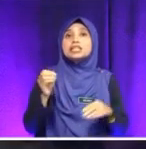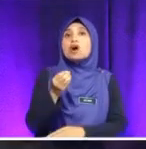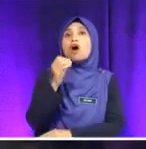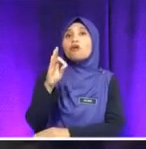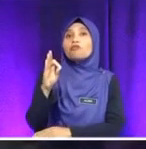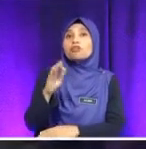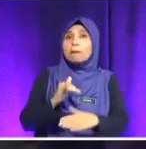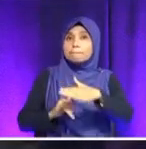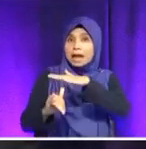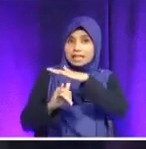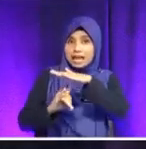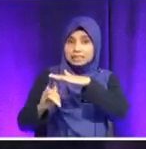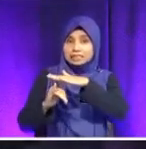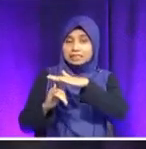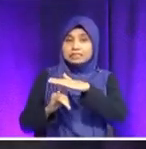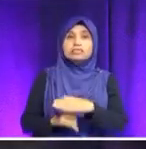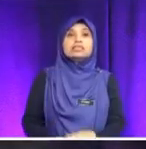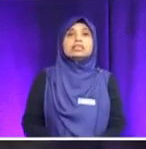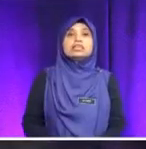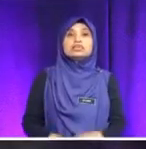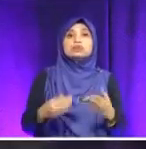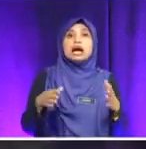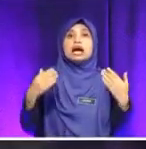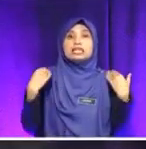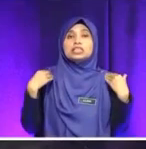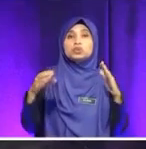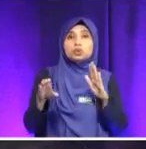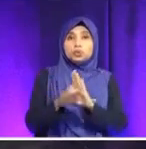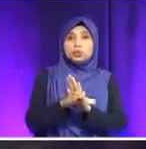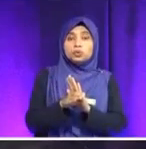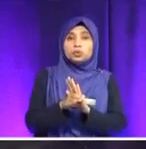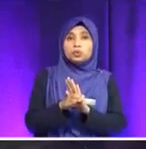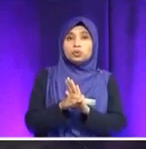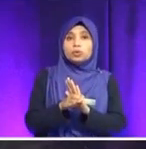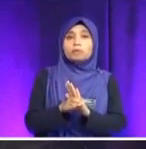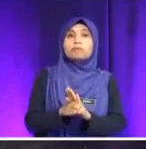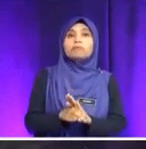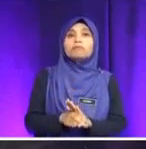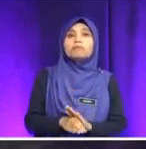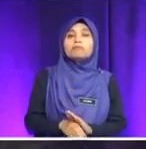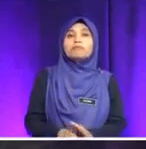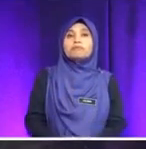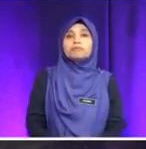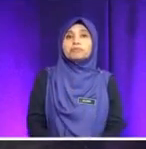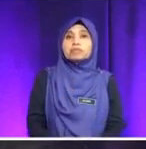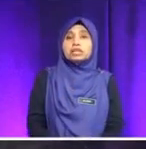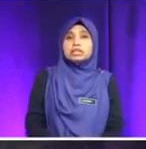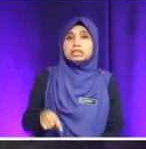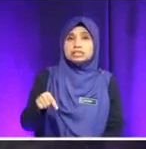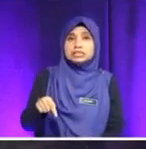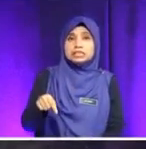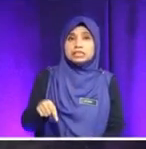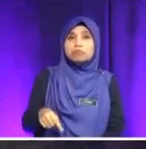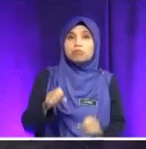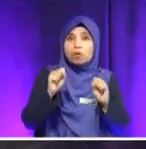atas meja ni, saya dah ada contoh. Okey, saya dah ada contoh. Ya, cikgu. Dekat sini kan, kita